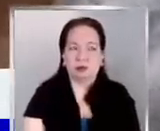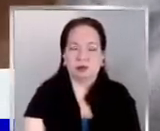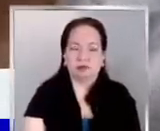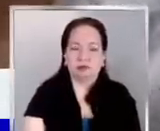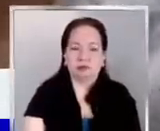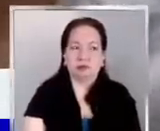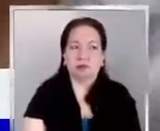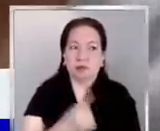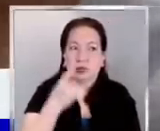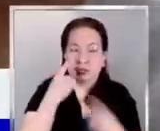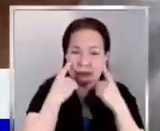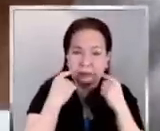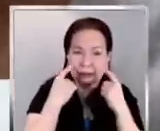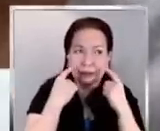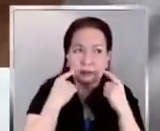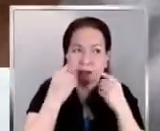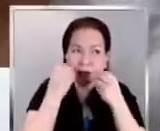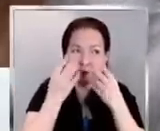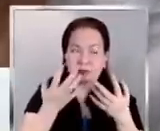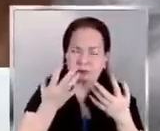Unang-una, wala po akong trabaho na